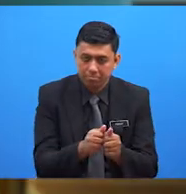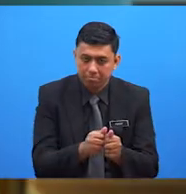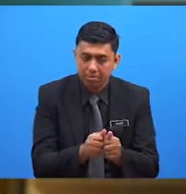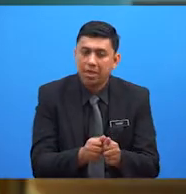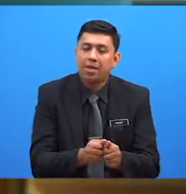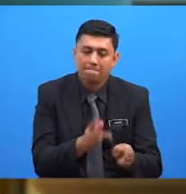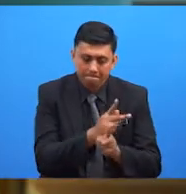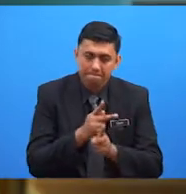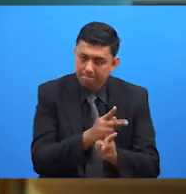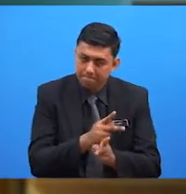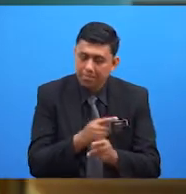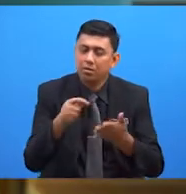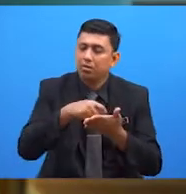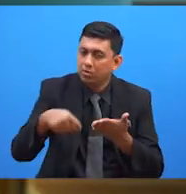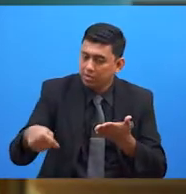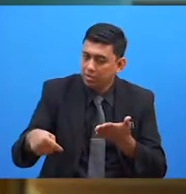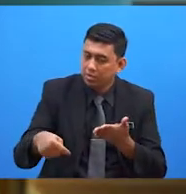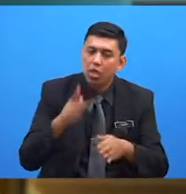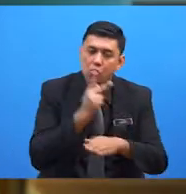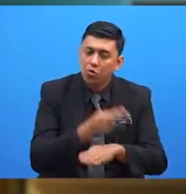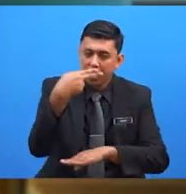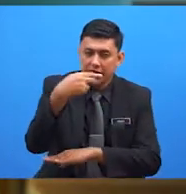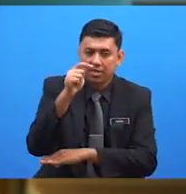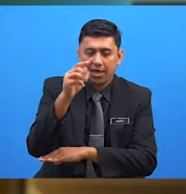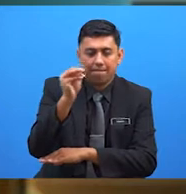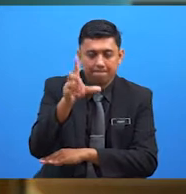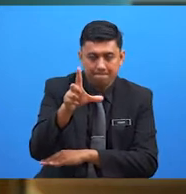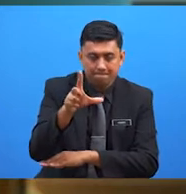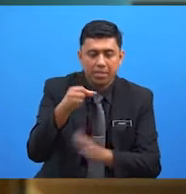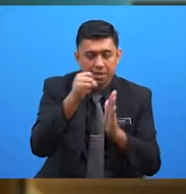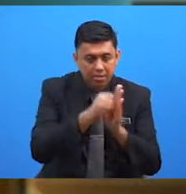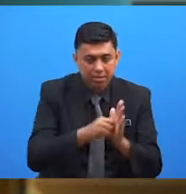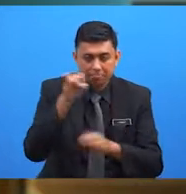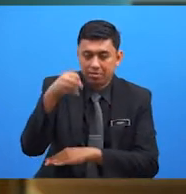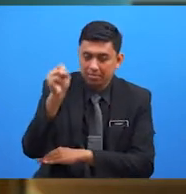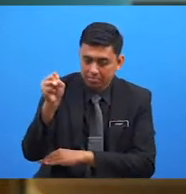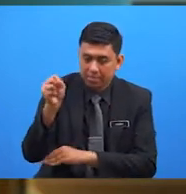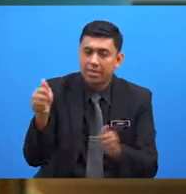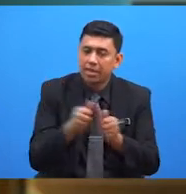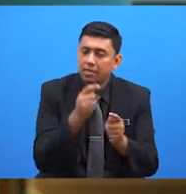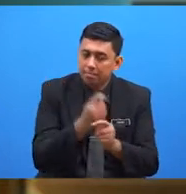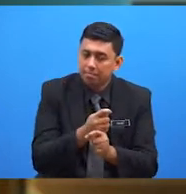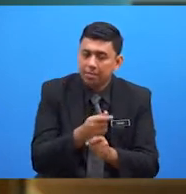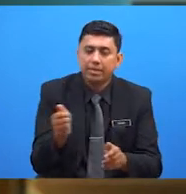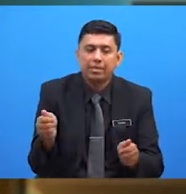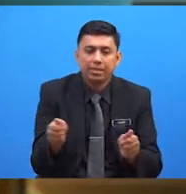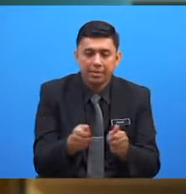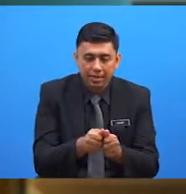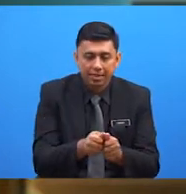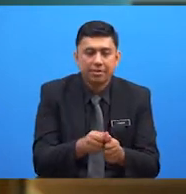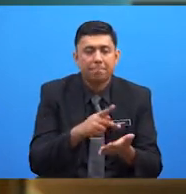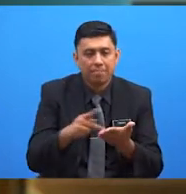Dengan berhati-hati, tulis setiap kod HTML dan skrip JavaScript dengan tepat dan